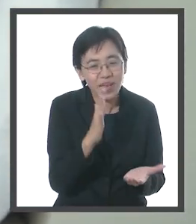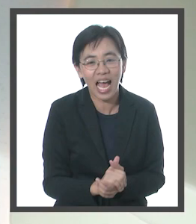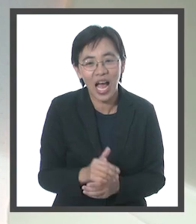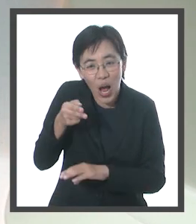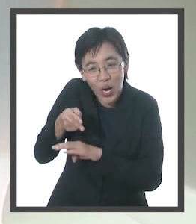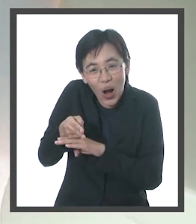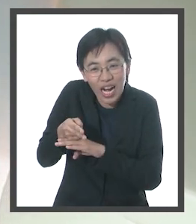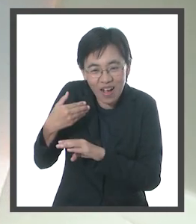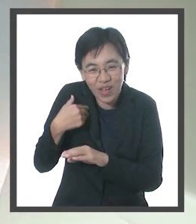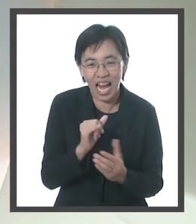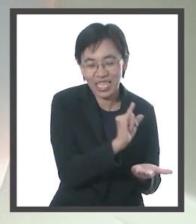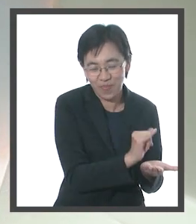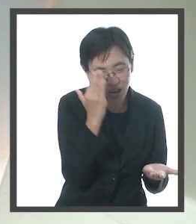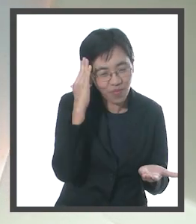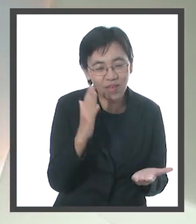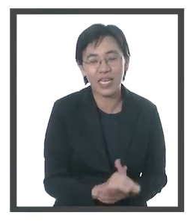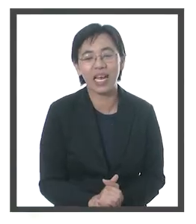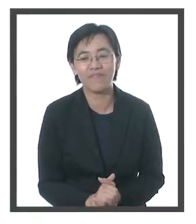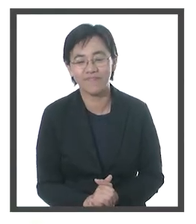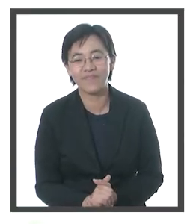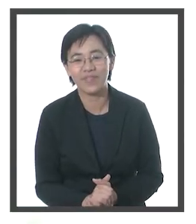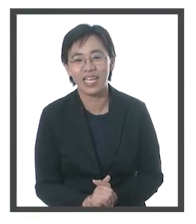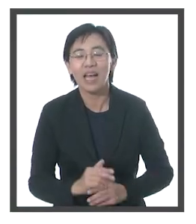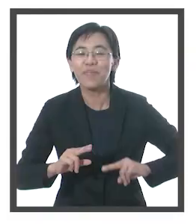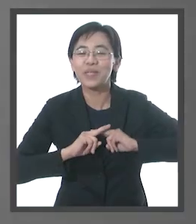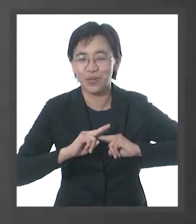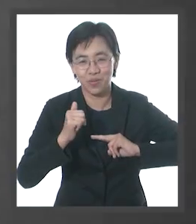ไว้แถวนี ้ส่วนตัวมากเลยค่ะ ส่วนตัวมากๆเลยค่ะ